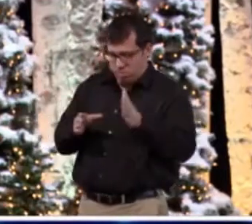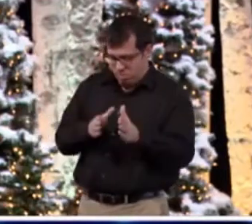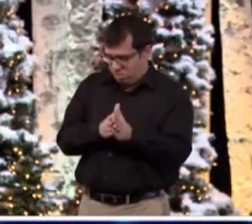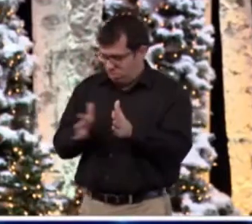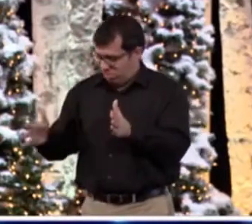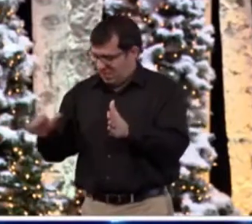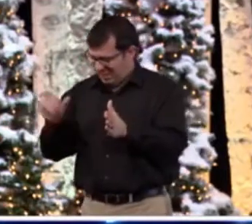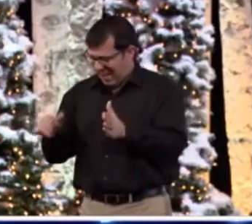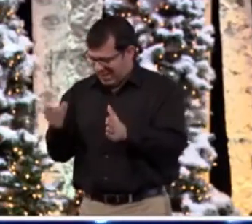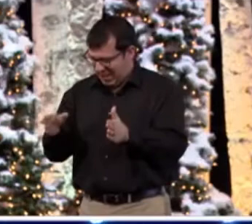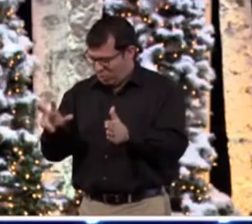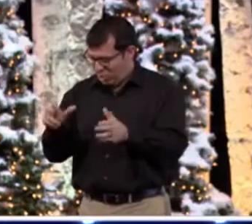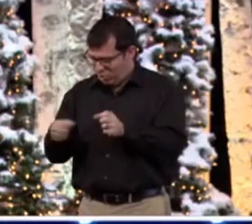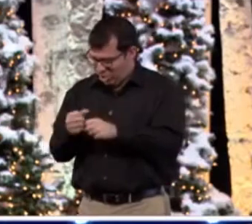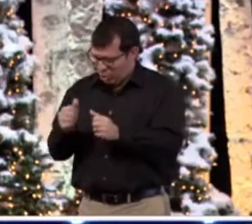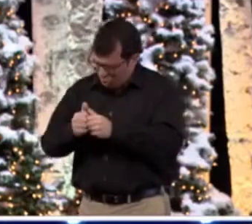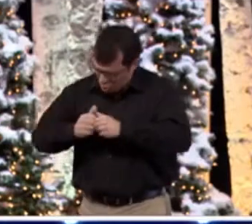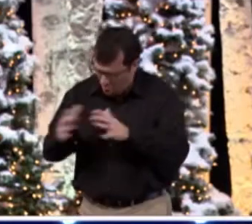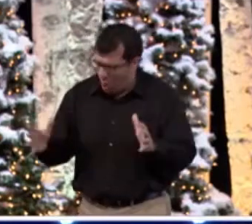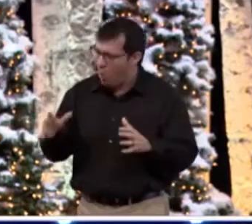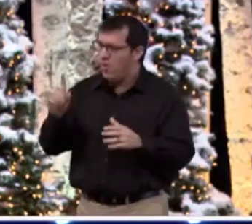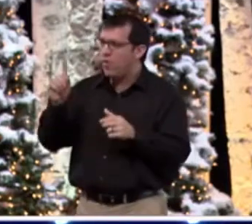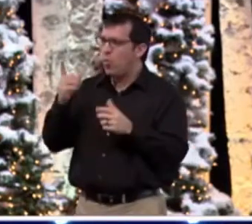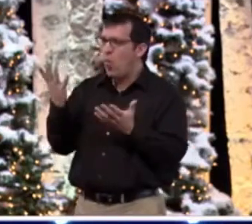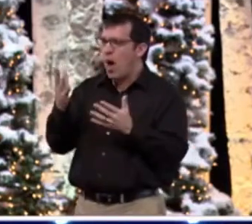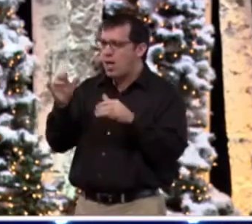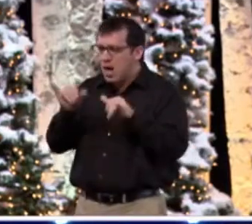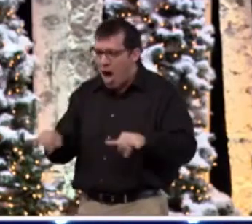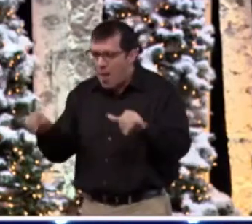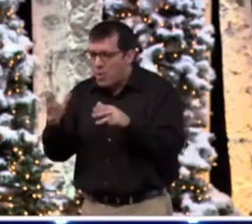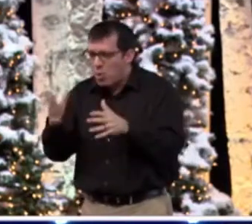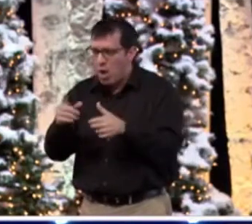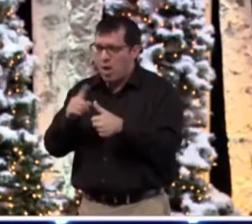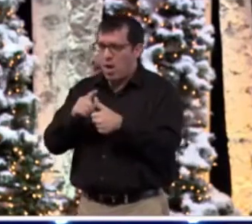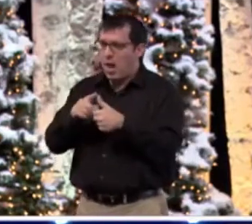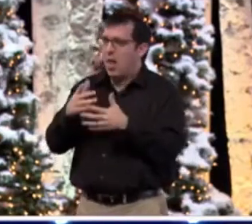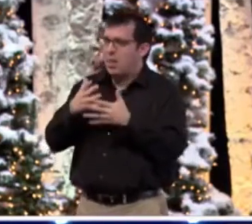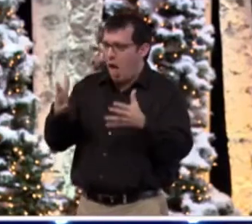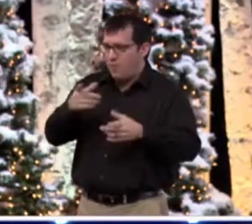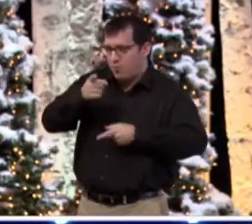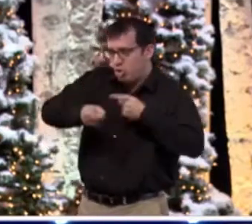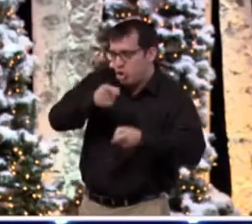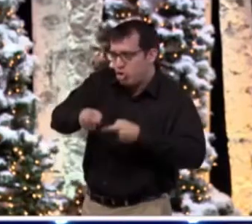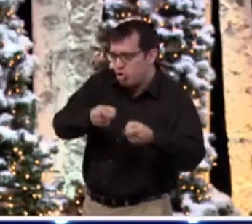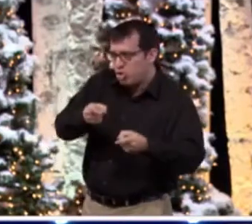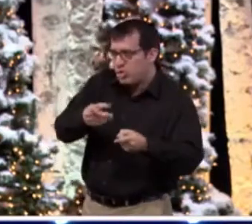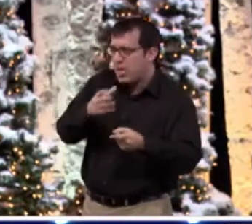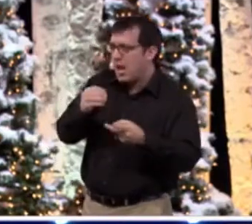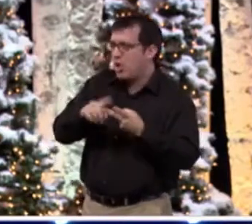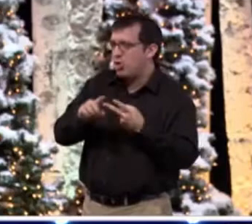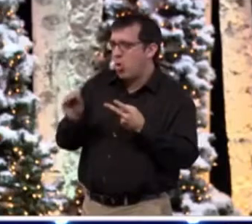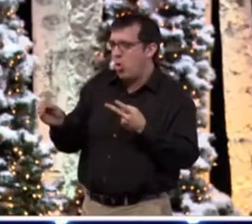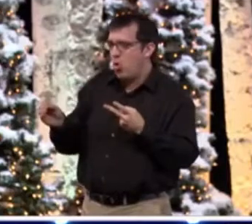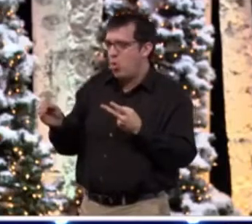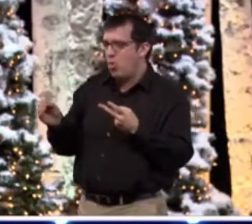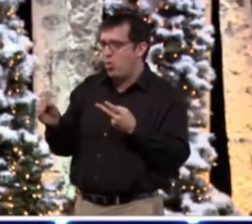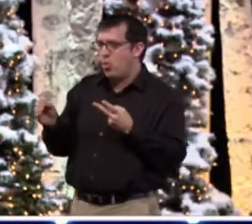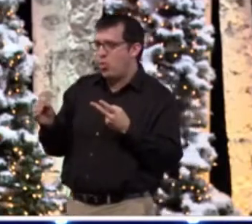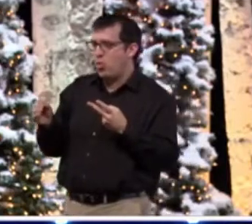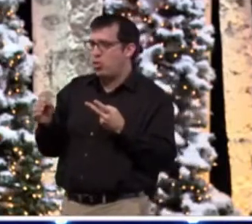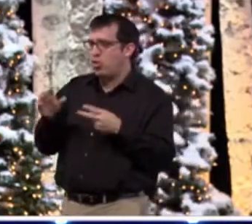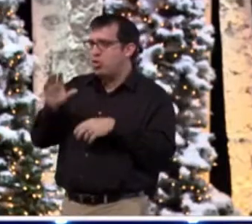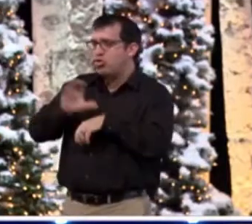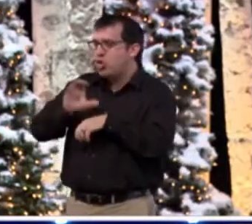भनेका तीव्र सतावट र मण्डली भवन नहुनु हो। मण्डली स्थापना भएको 300 कुनै